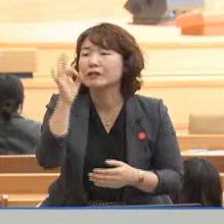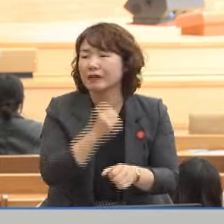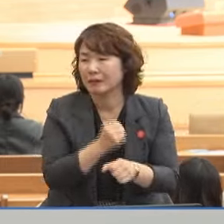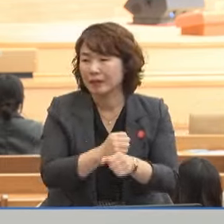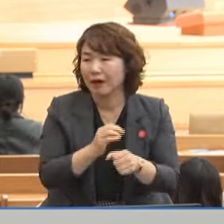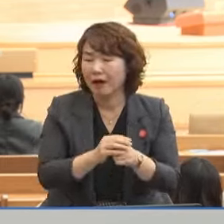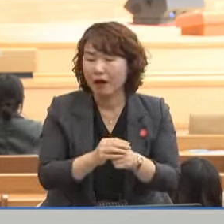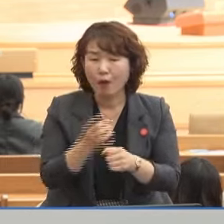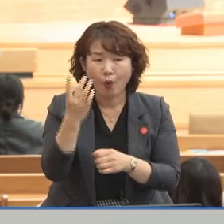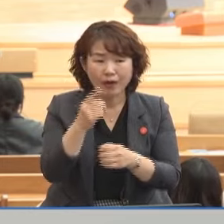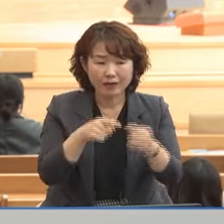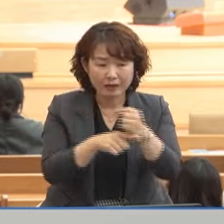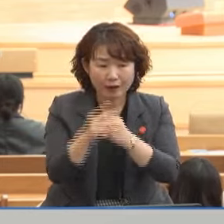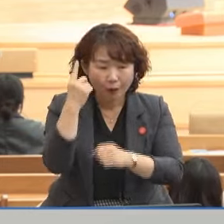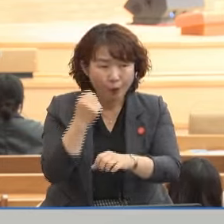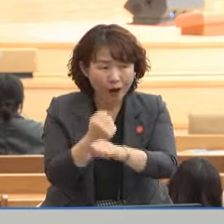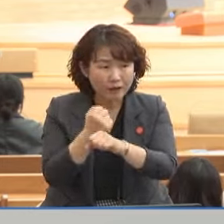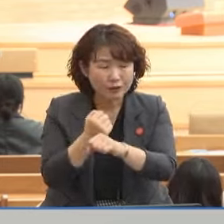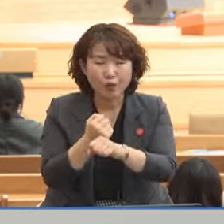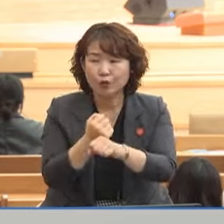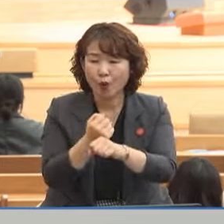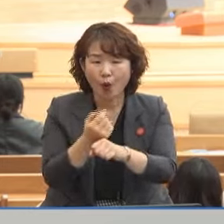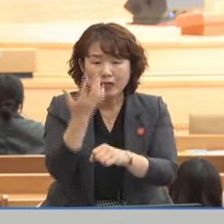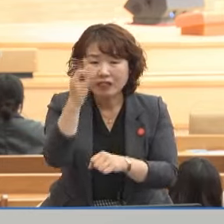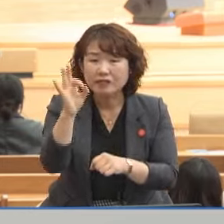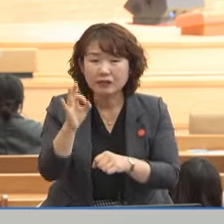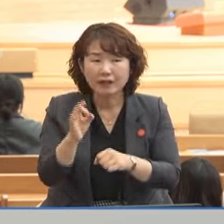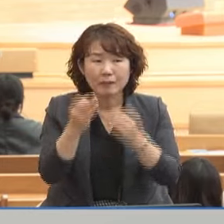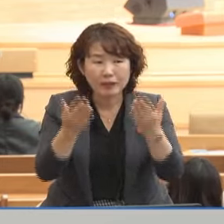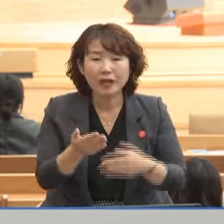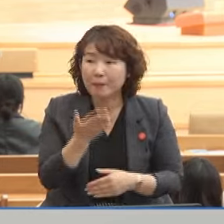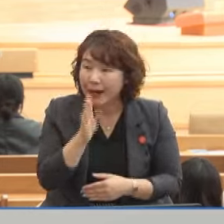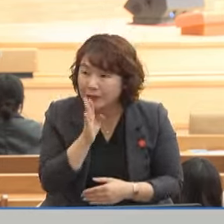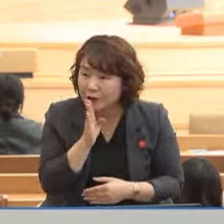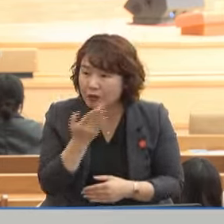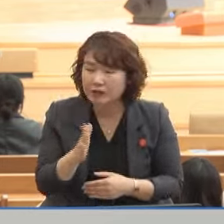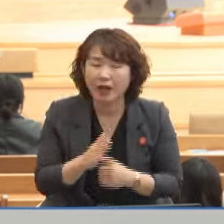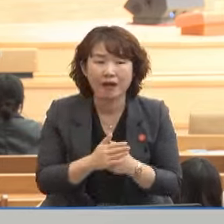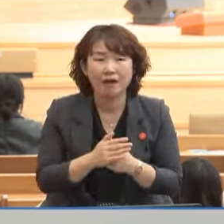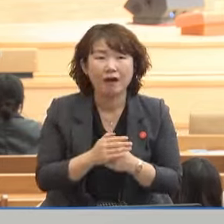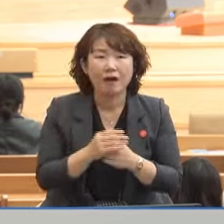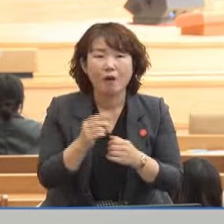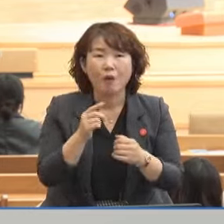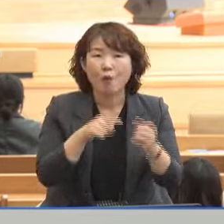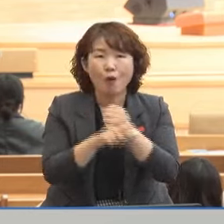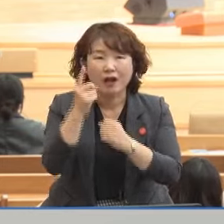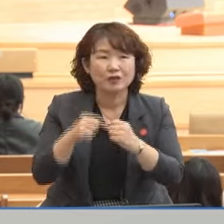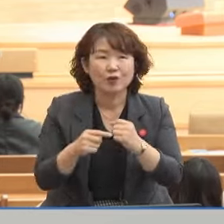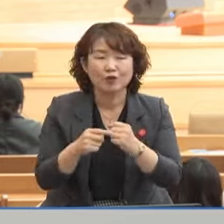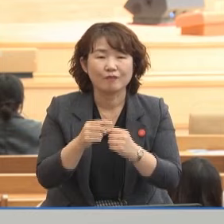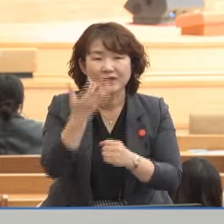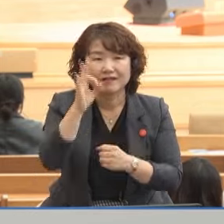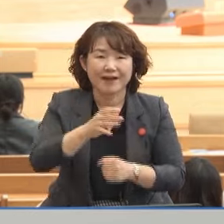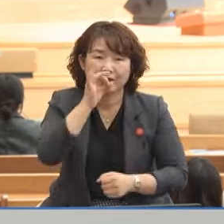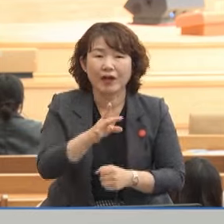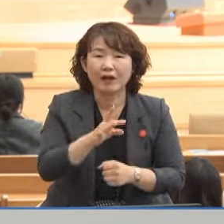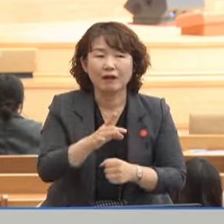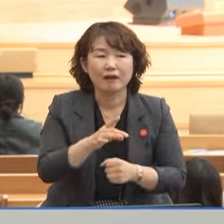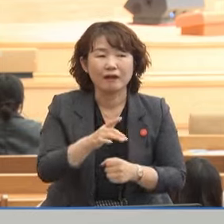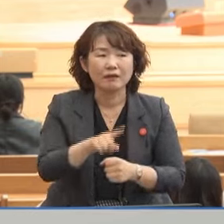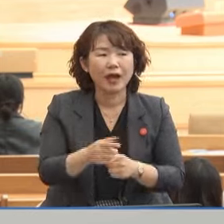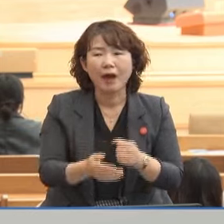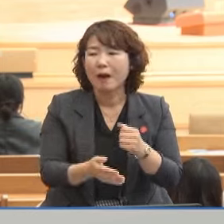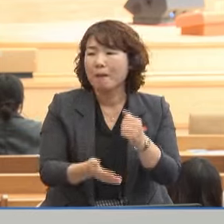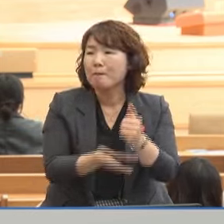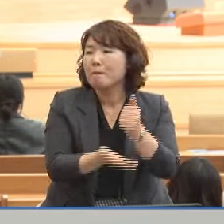과학적으로 입증이 안 된다. 그건 네가 남자냐? 남자. 여자냐? 여자. 이거예요. 여러분의 자녀들이 뭘